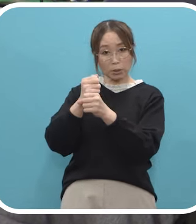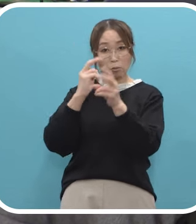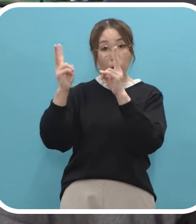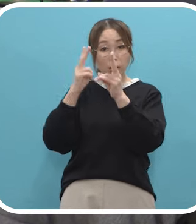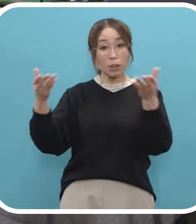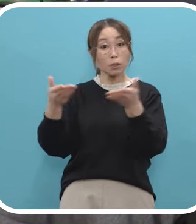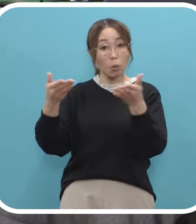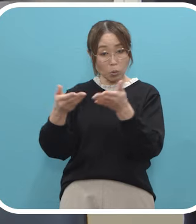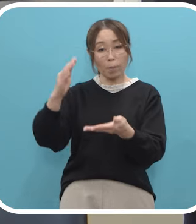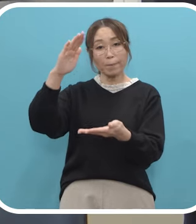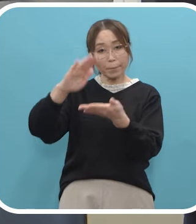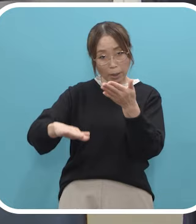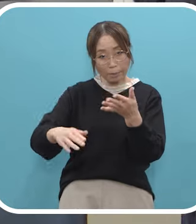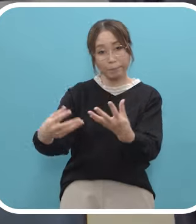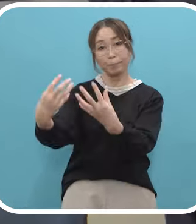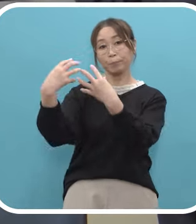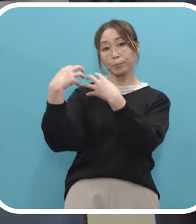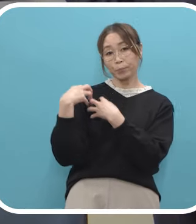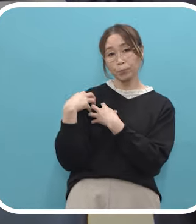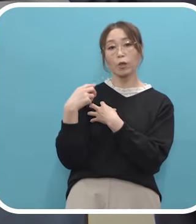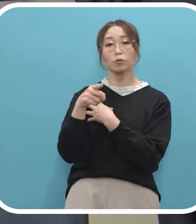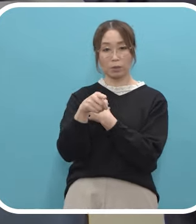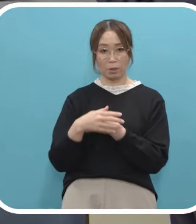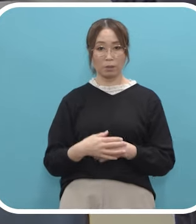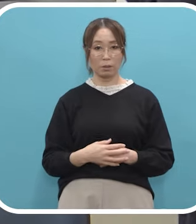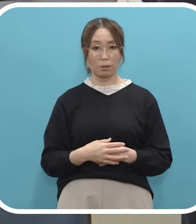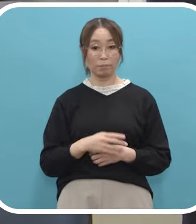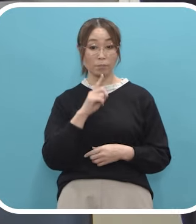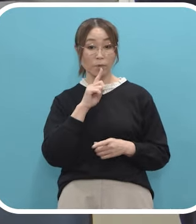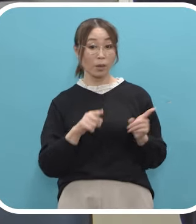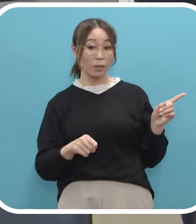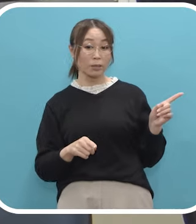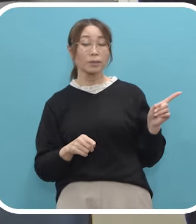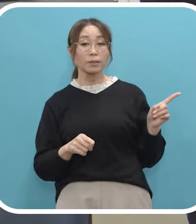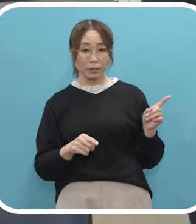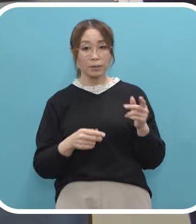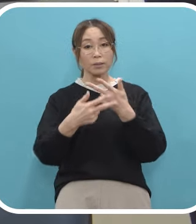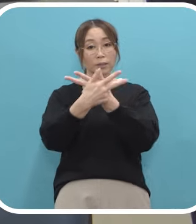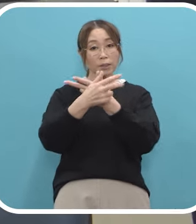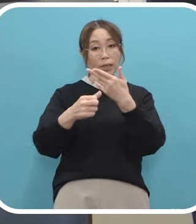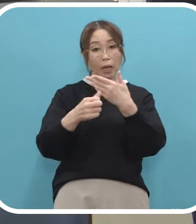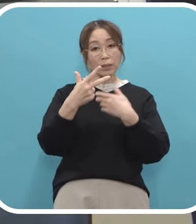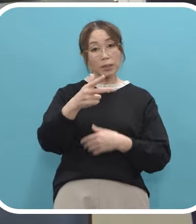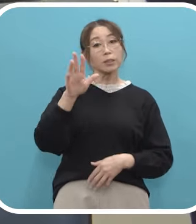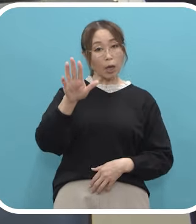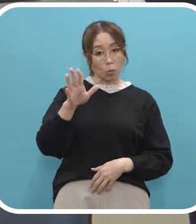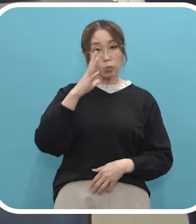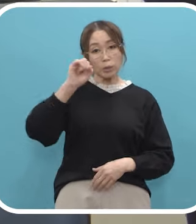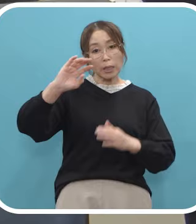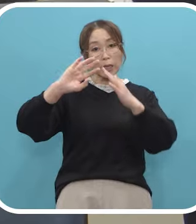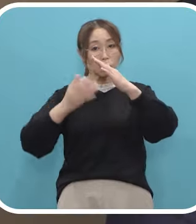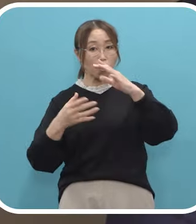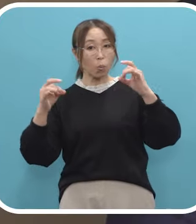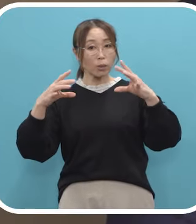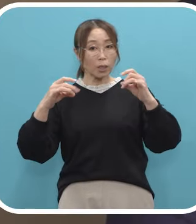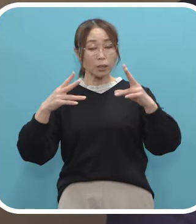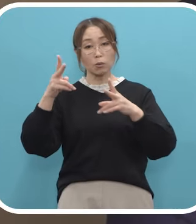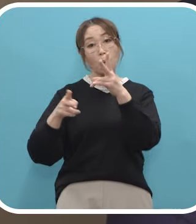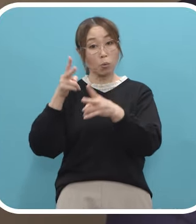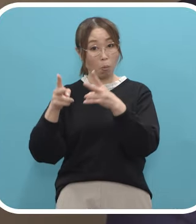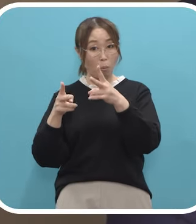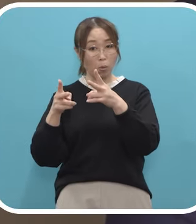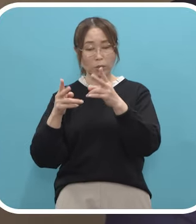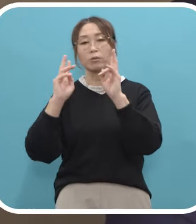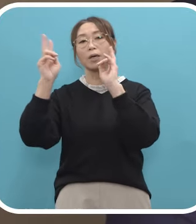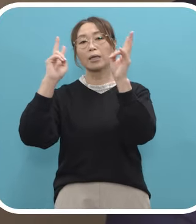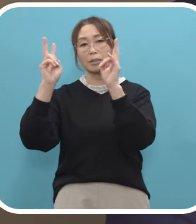の事業を受け継いだんですって。 北秋田市にあります斉藤電気工業という会社